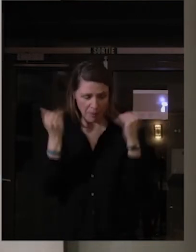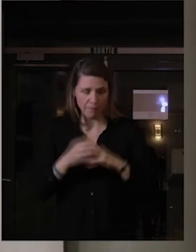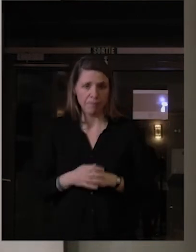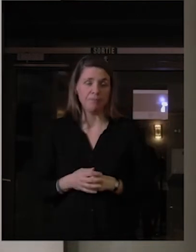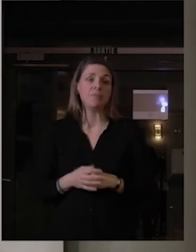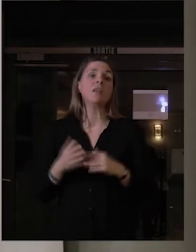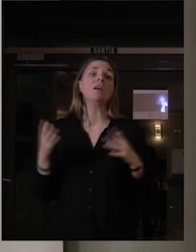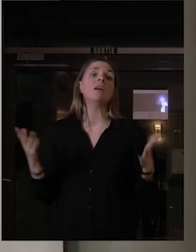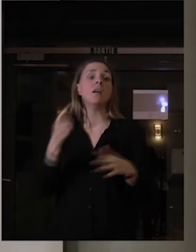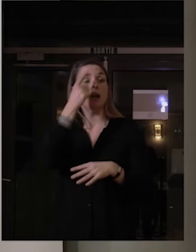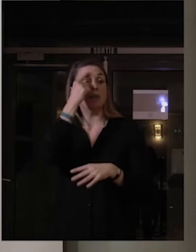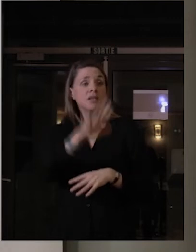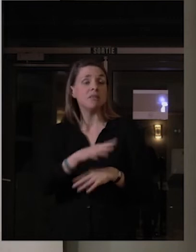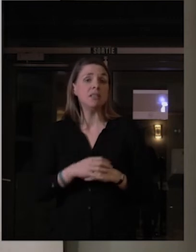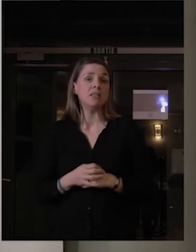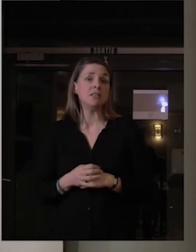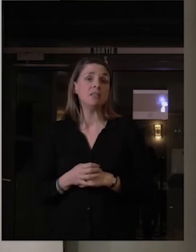Quelle serait, selon vous,